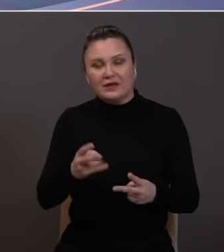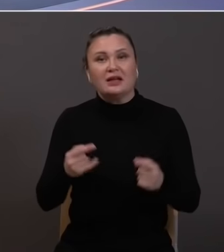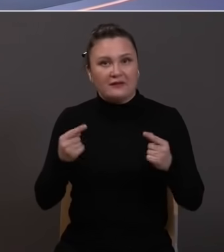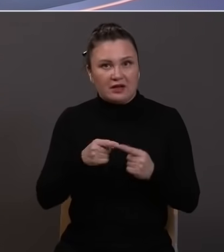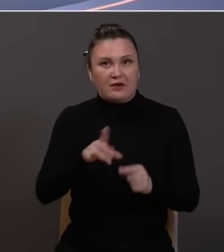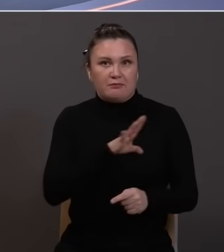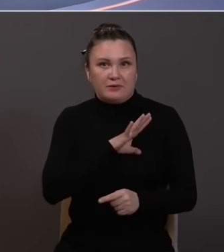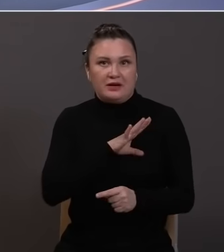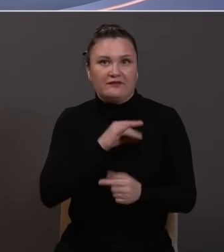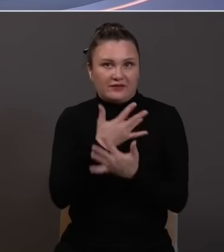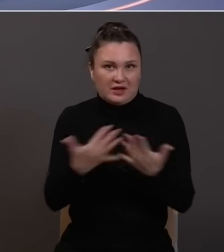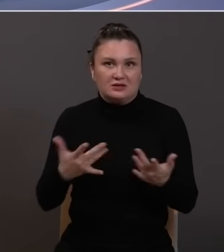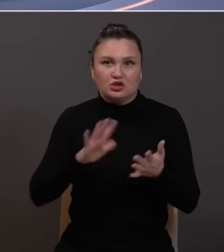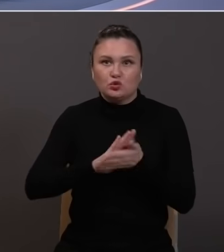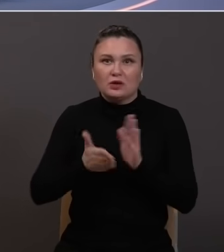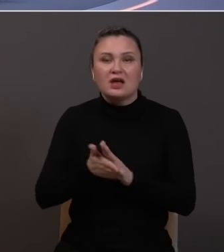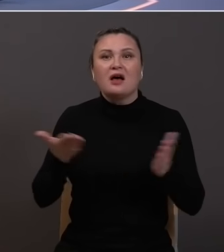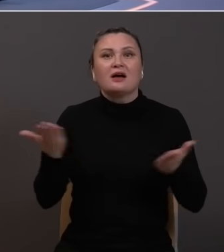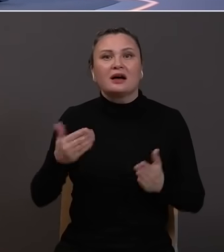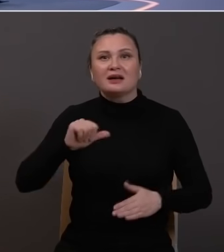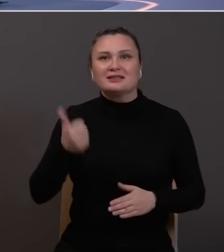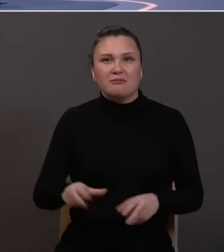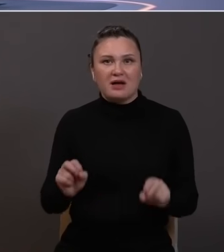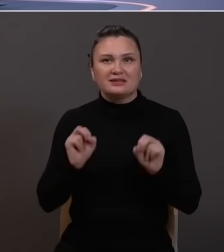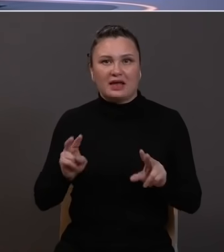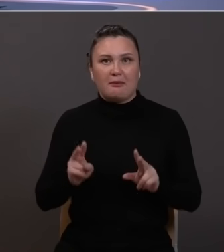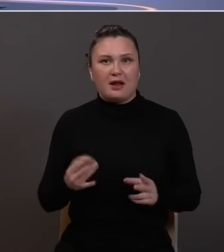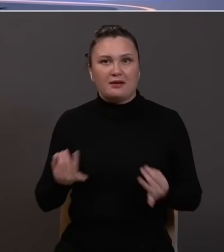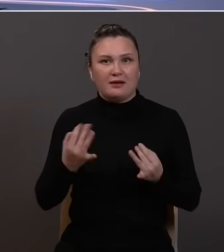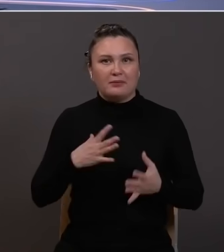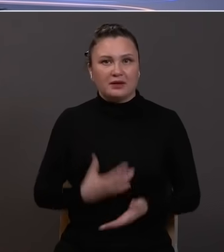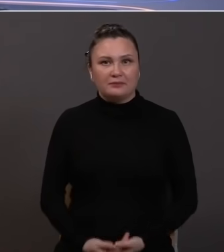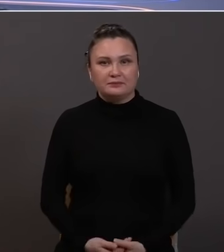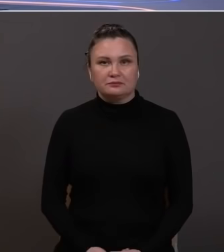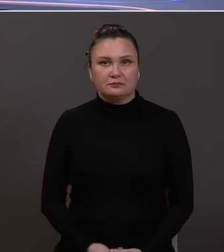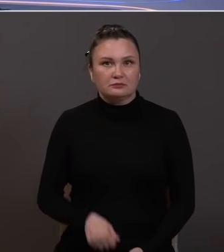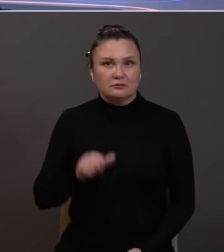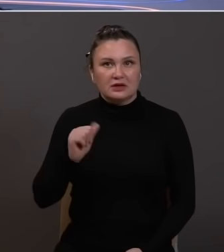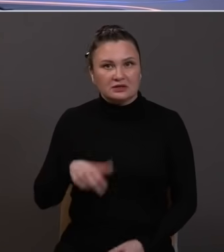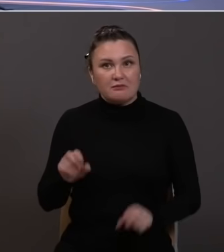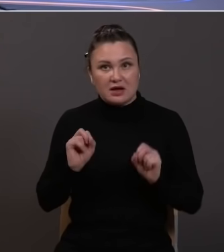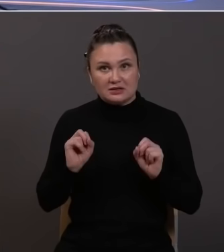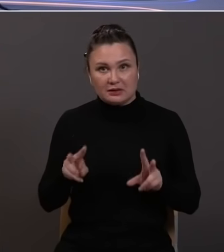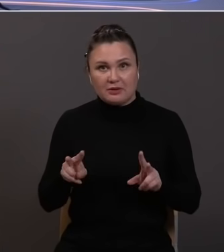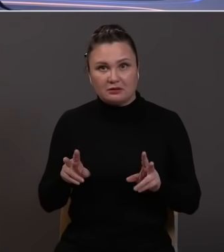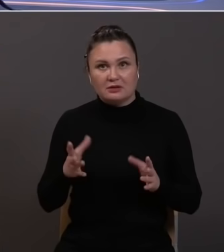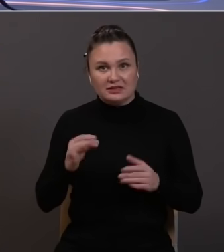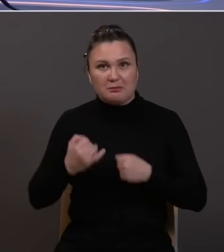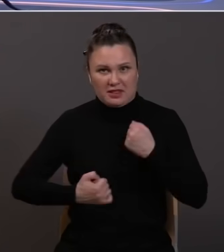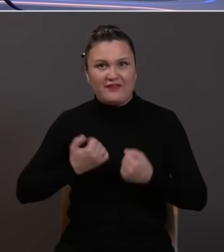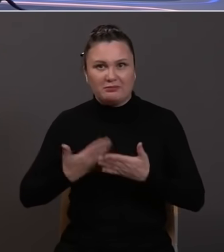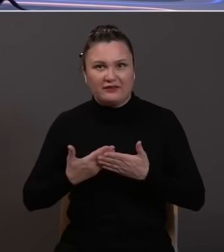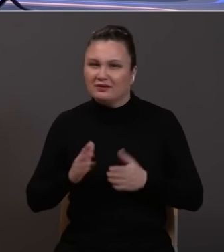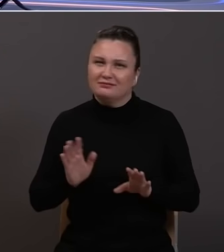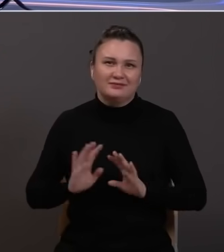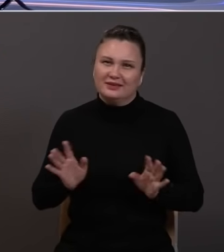наверняка оказывались в совершенно разных ситуациях. Какая была самая экстремальная? Самая экстремальная? С медведями, наверное.